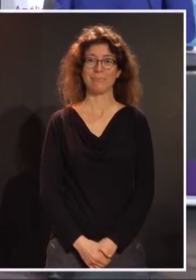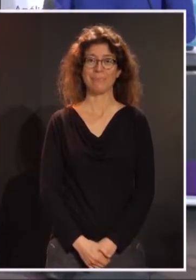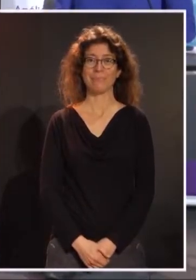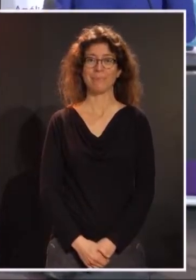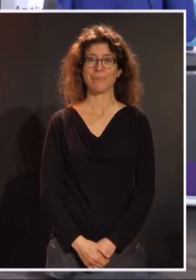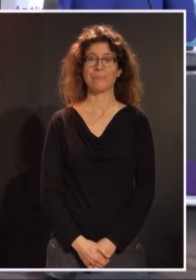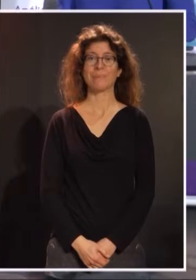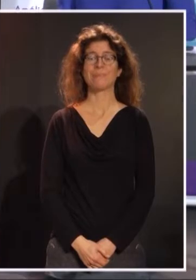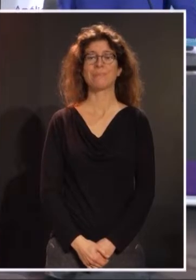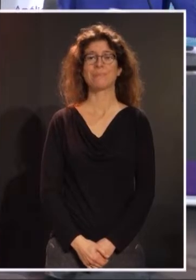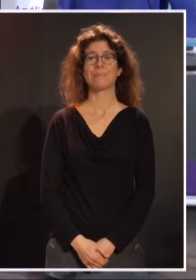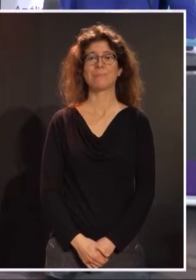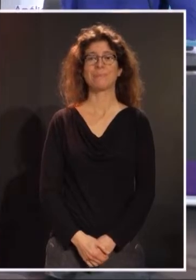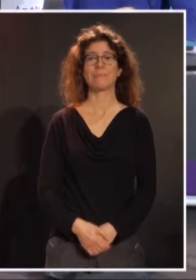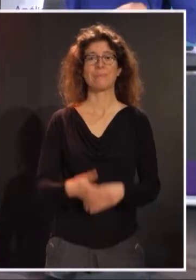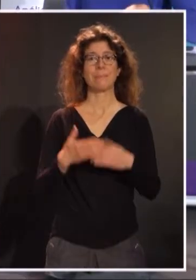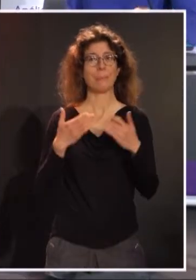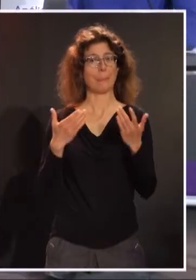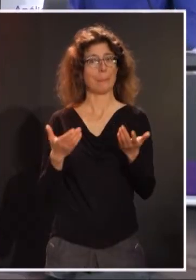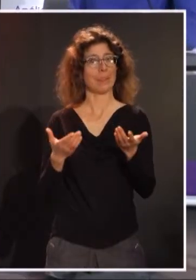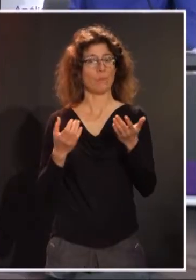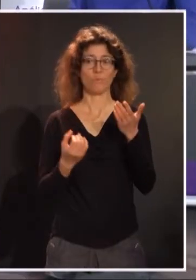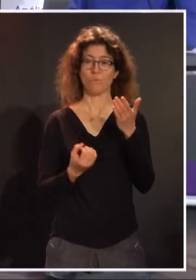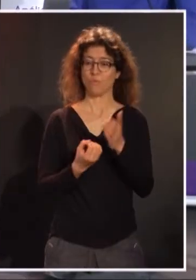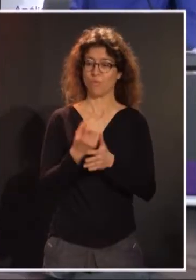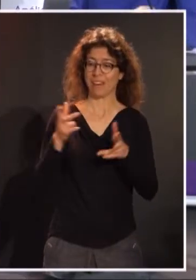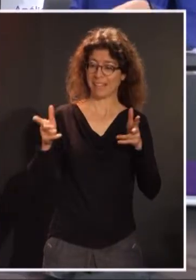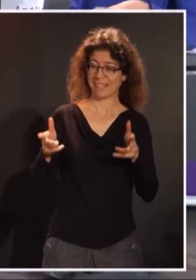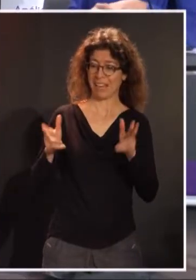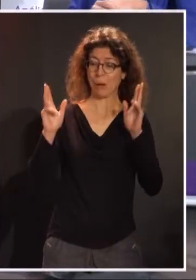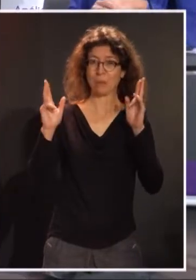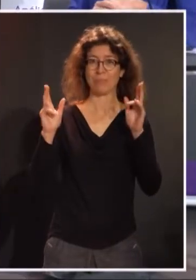Donc, nous allons découvrir dans cette nouvelle séquence